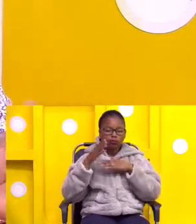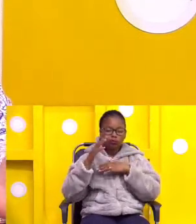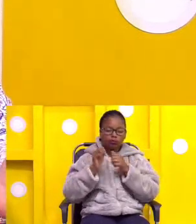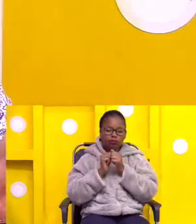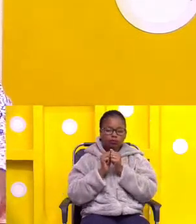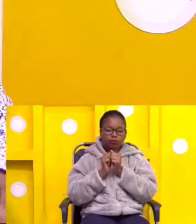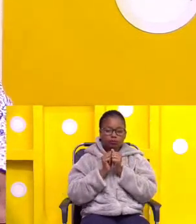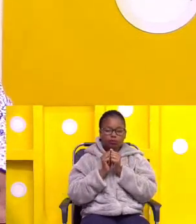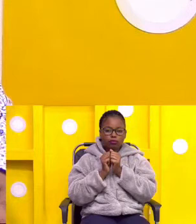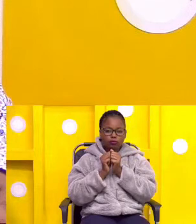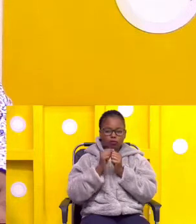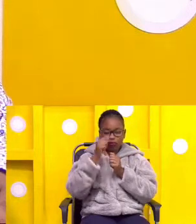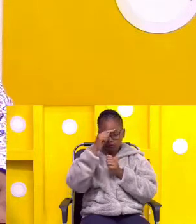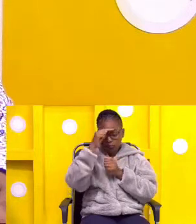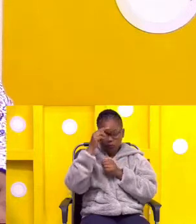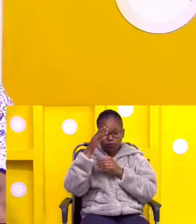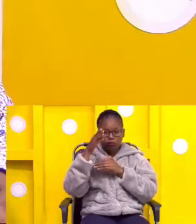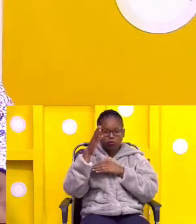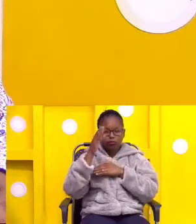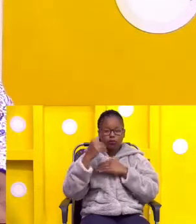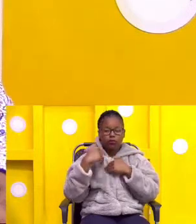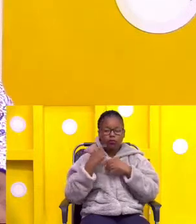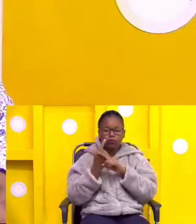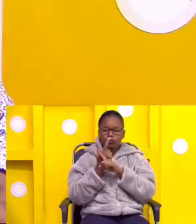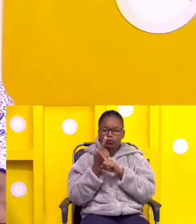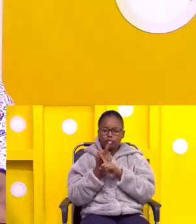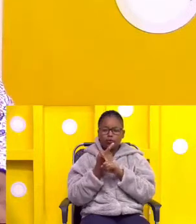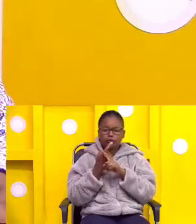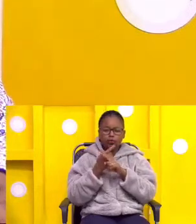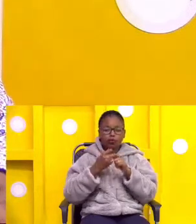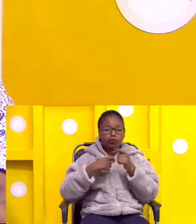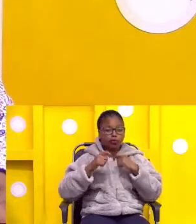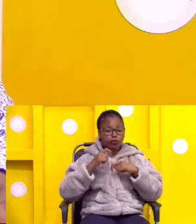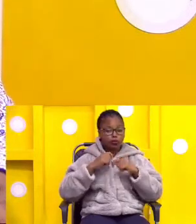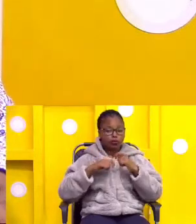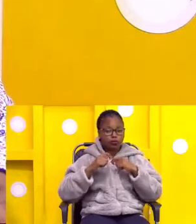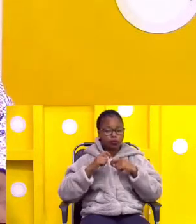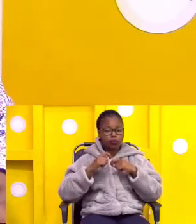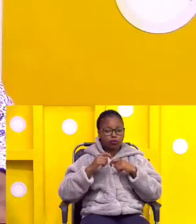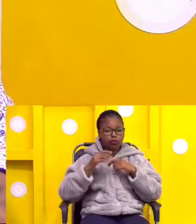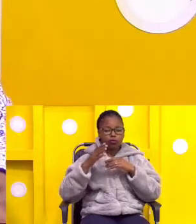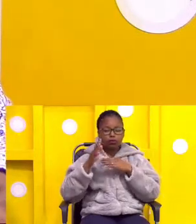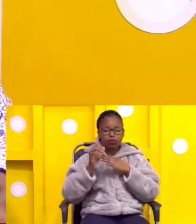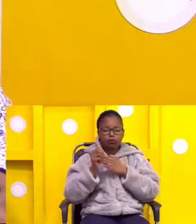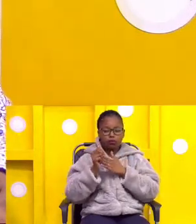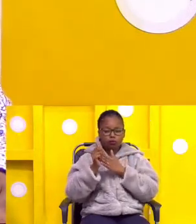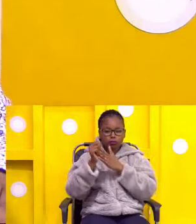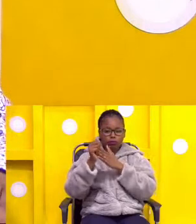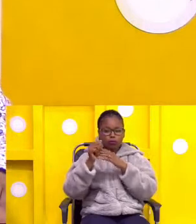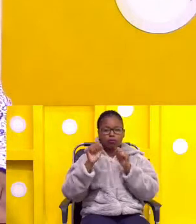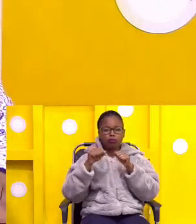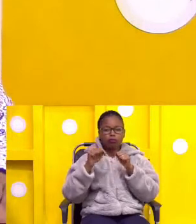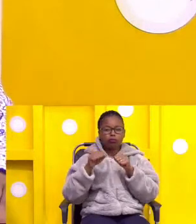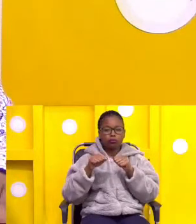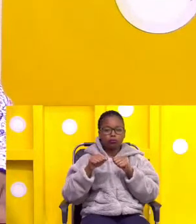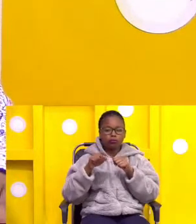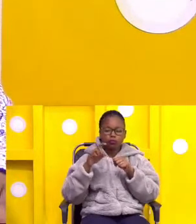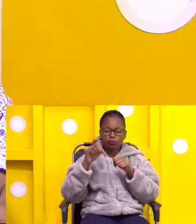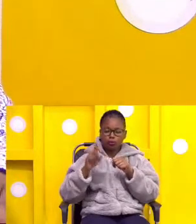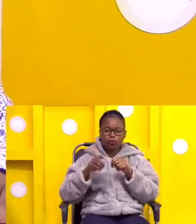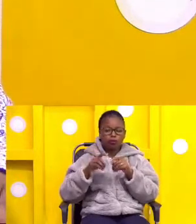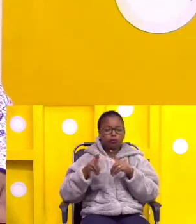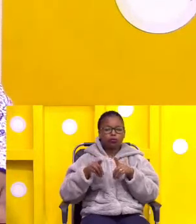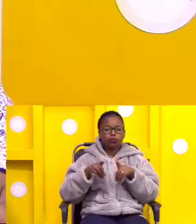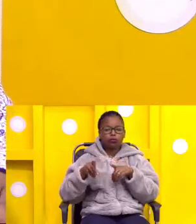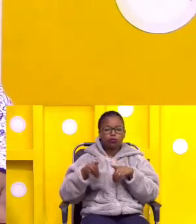nĩ mũrathimĩtwo nĩ Ngai na iheo cia mĩthemba mĩingĩ, nĩ njũĩ ũrĩa Roho Mũtheru wa Ngai egũtũhotithia, no tũgwĩkaguo na